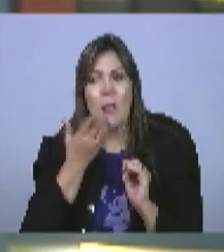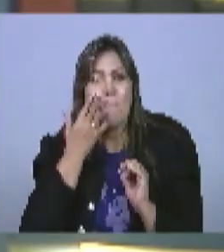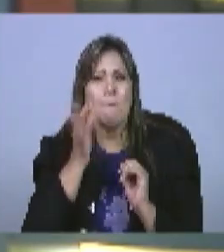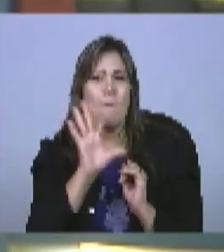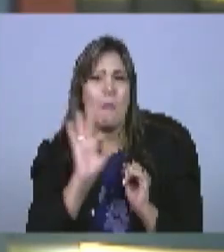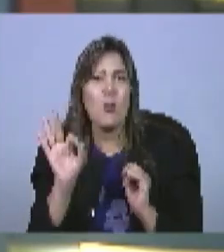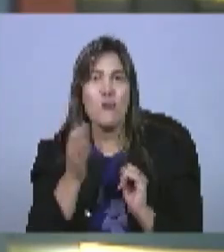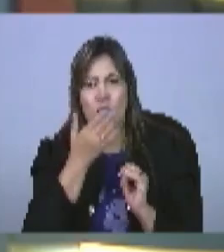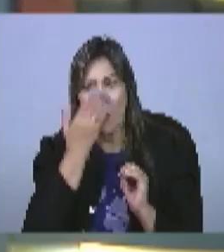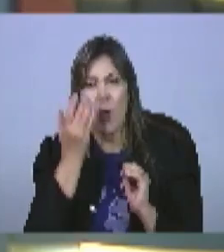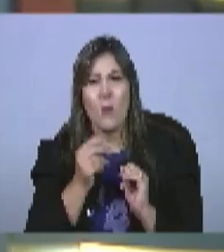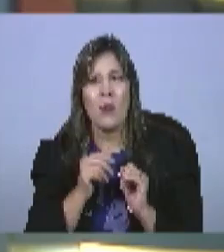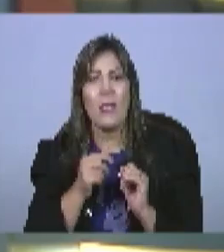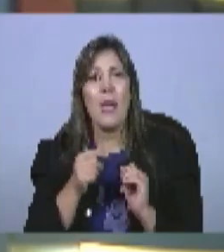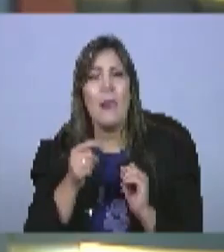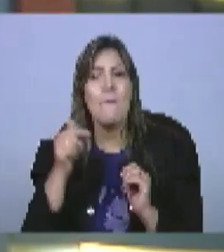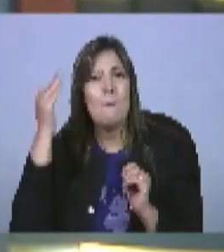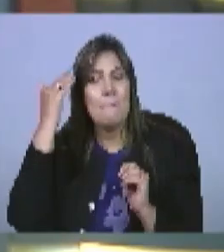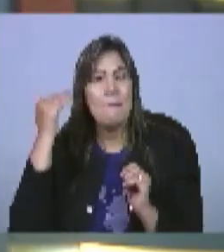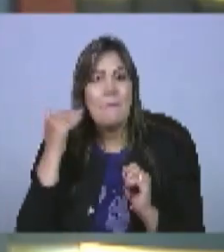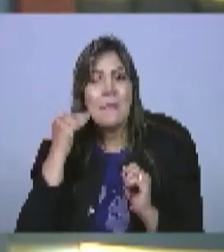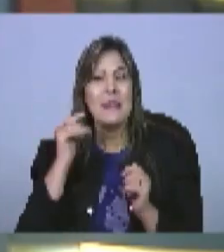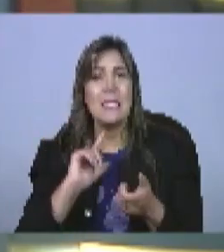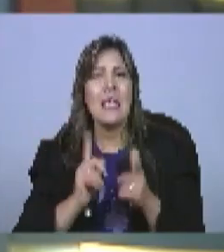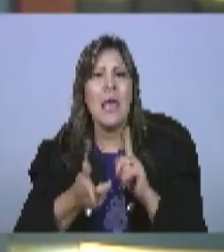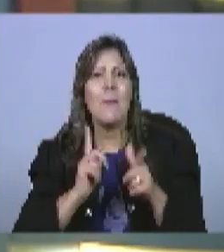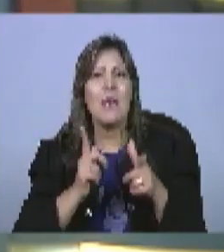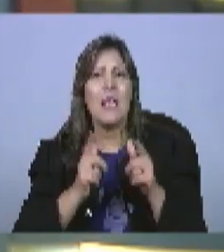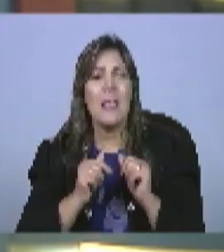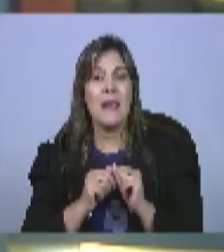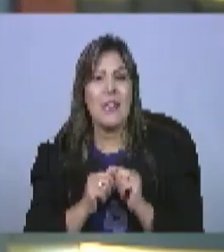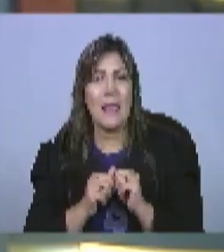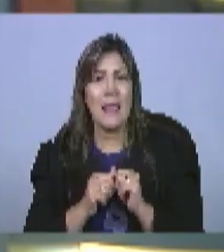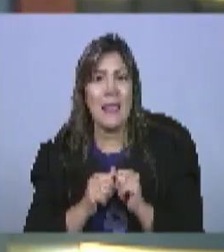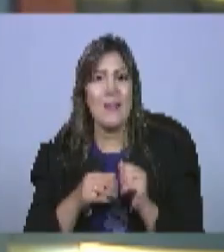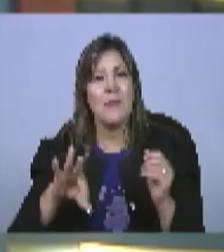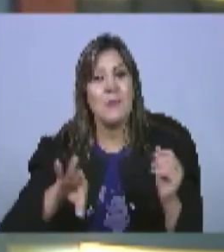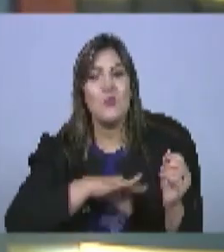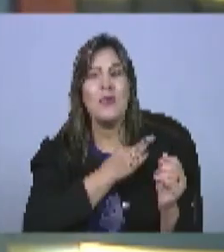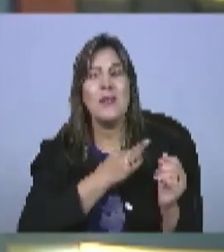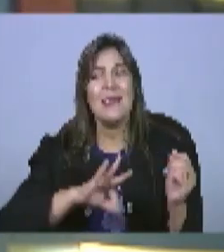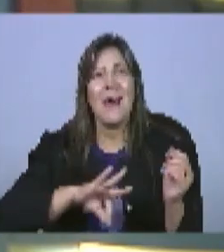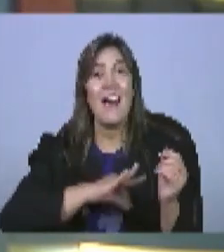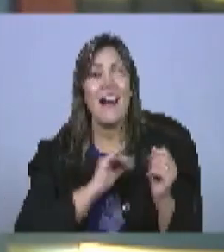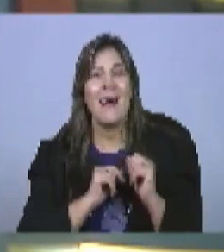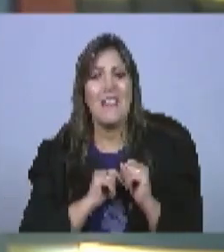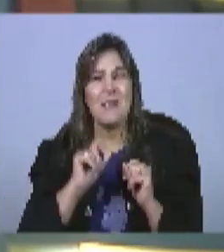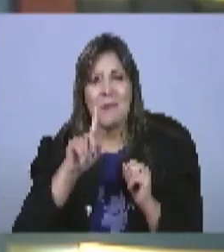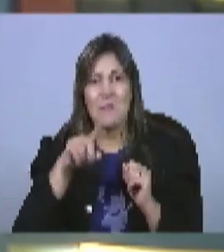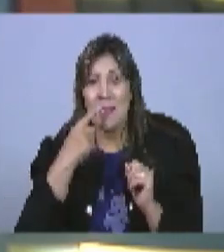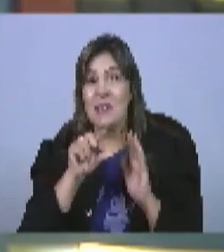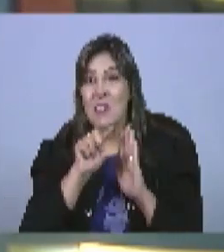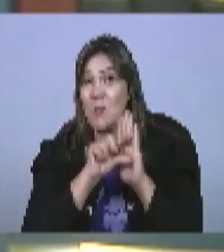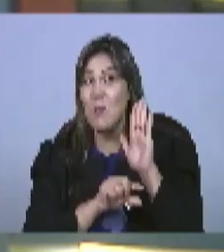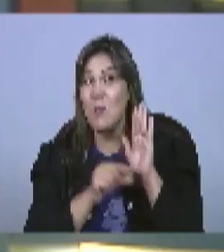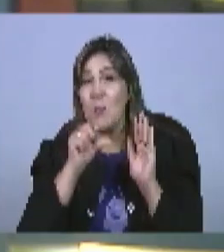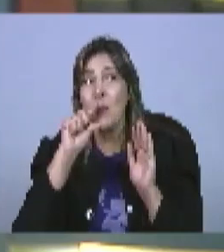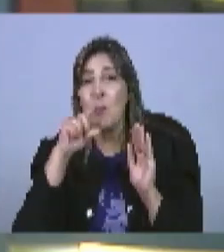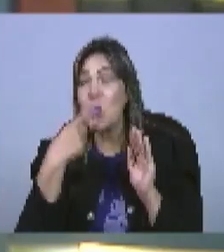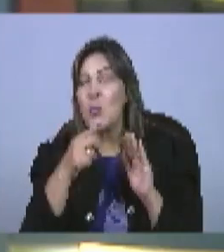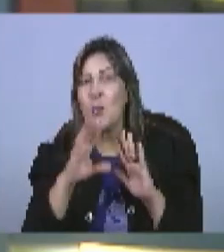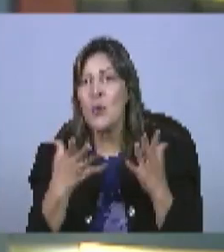معروف هي امريكيه اسمها روزان كاش ا موسيقيه لكن عجبني المقوله اللي هي بتقولها